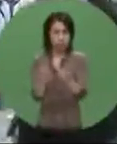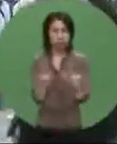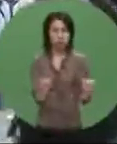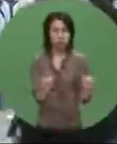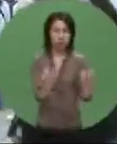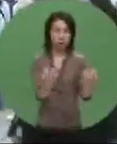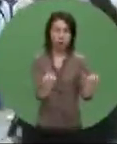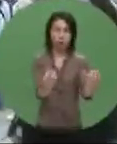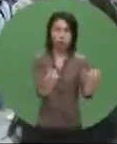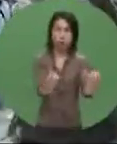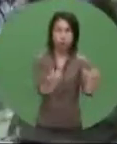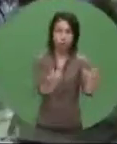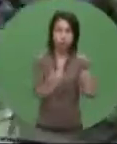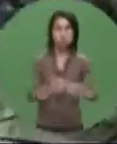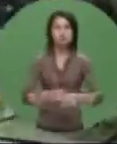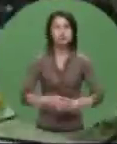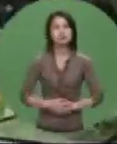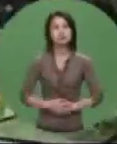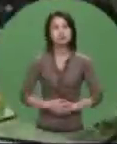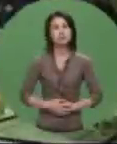火が灯されていきます。